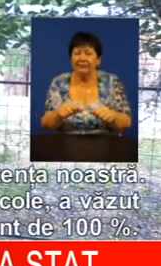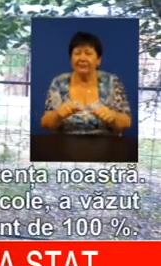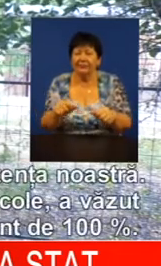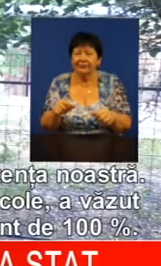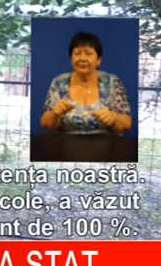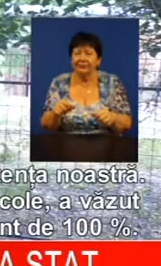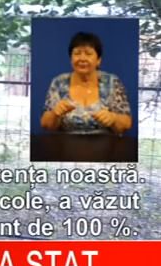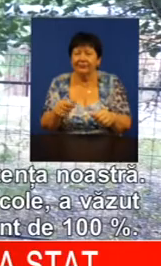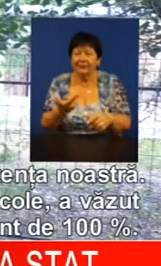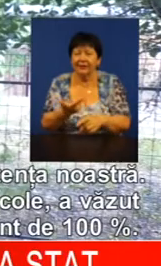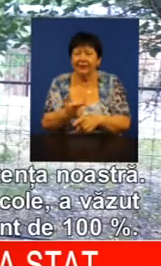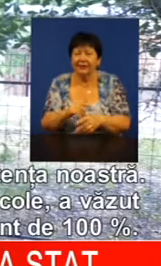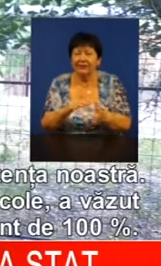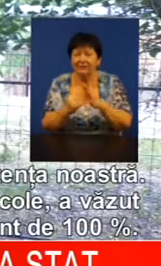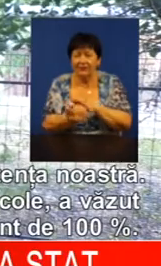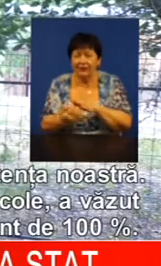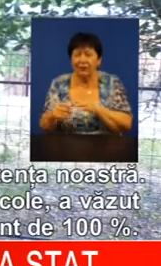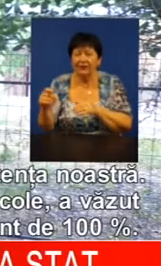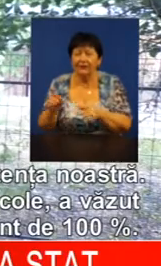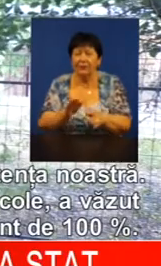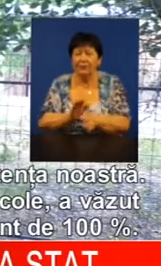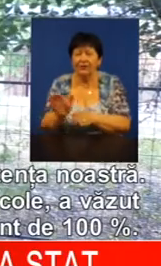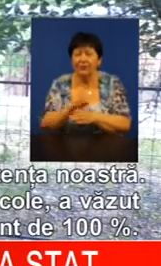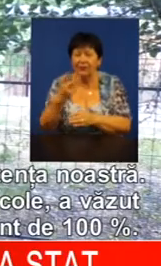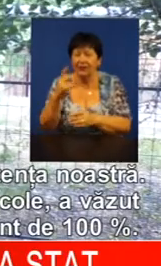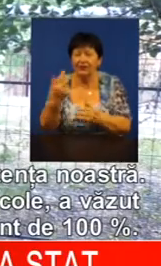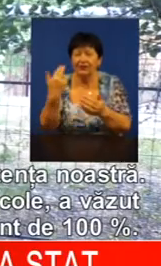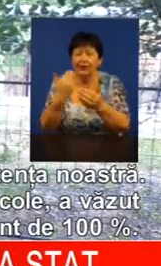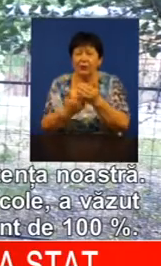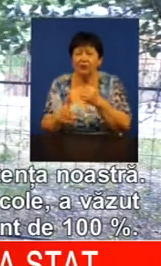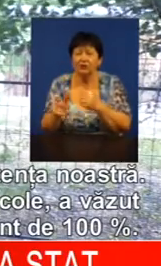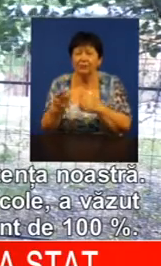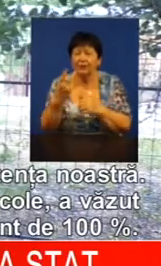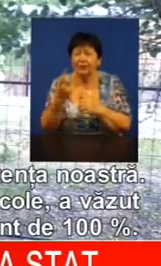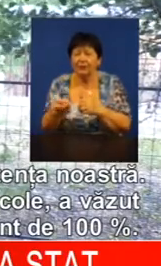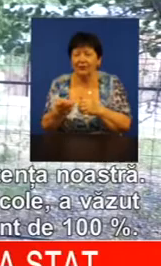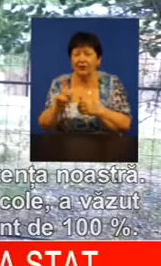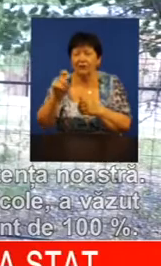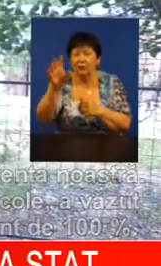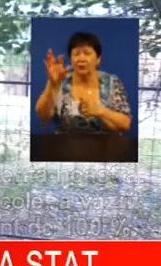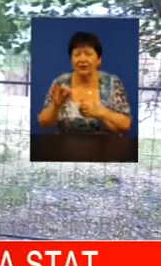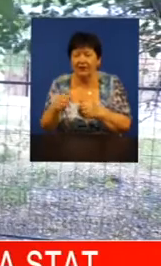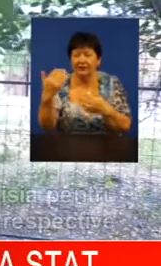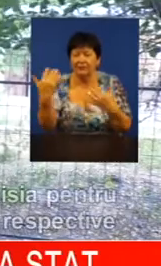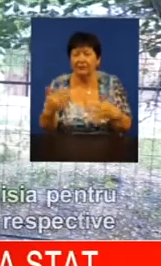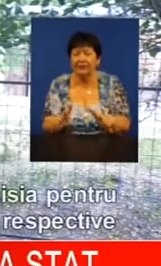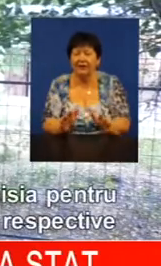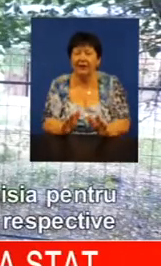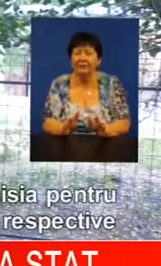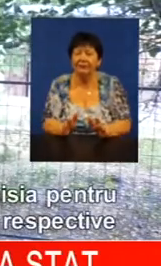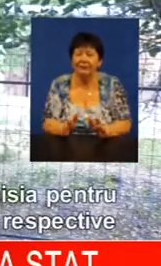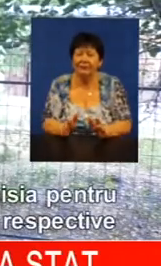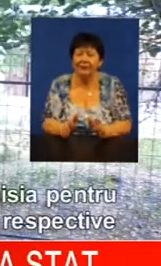всем сельхозпроизводителям, посмотрела ущерб. Действительно, он практически 100% составляет ущерба.